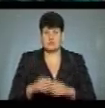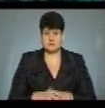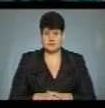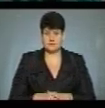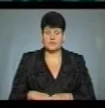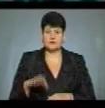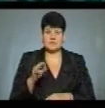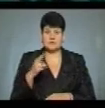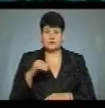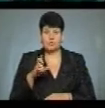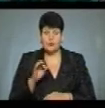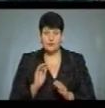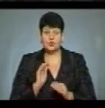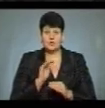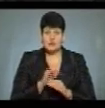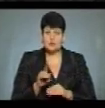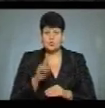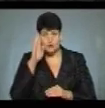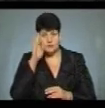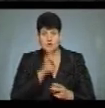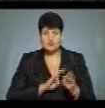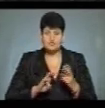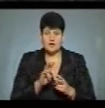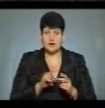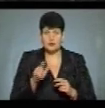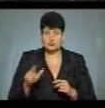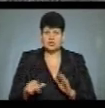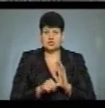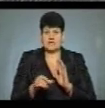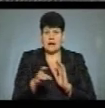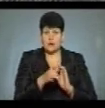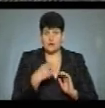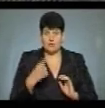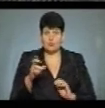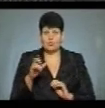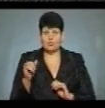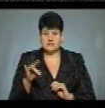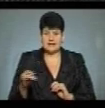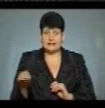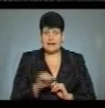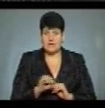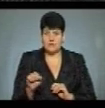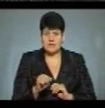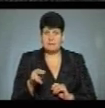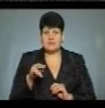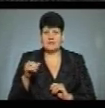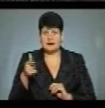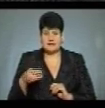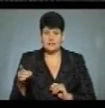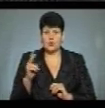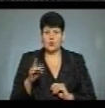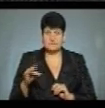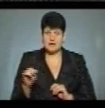Оксана Дубова додає, хлопця шукають жителі 6 районів області. Бучацький, Теребовлянський, Підгаєцький,